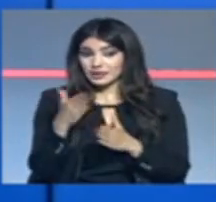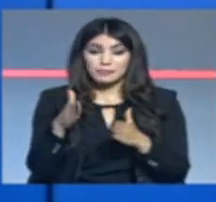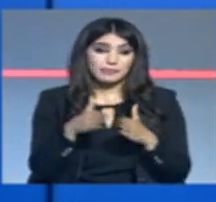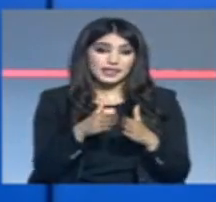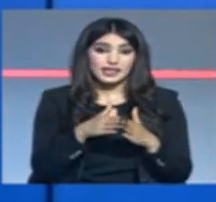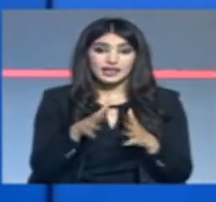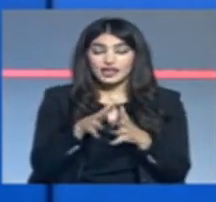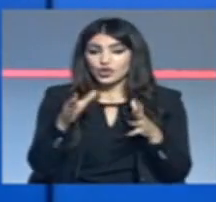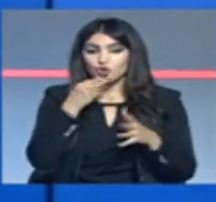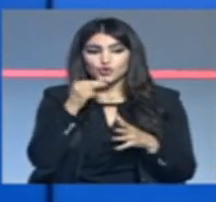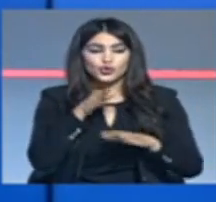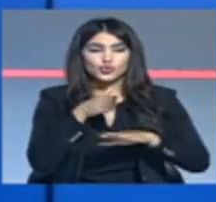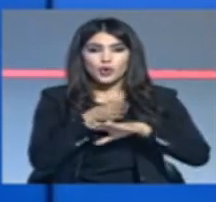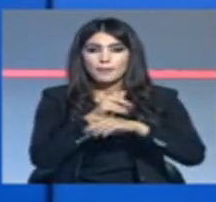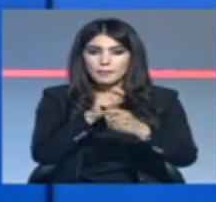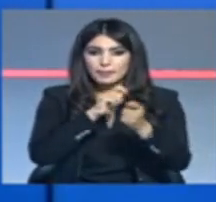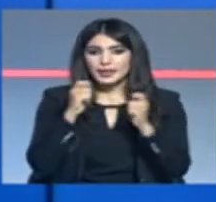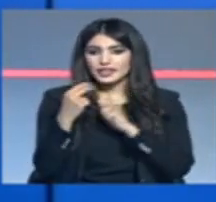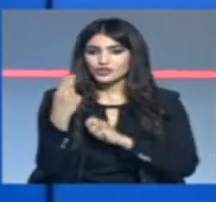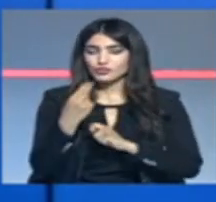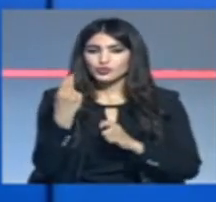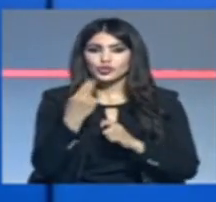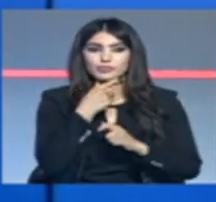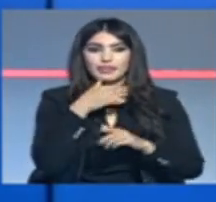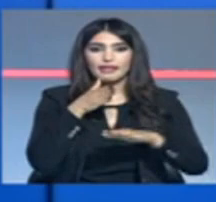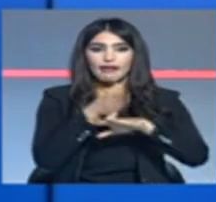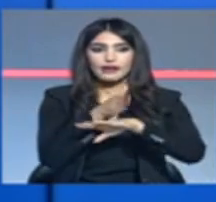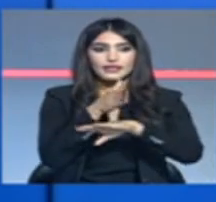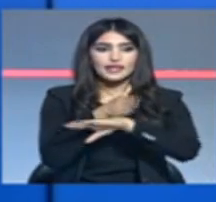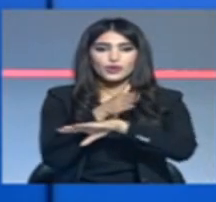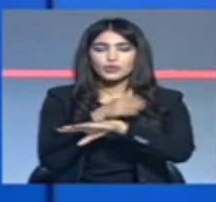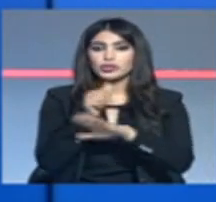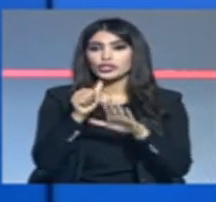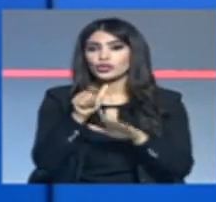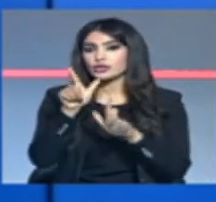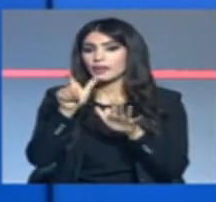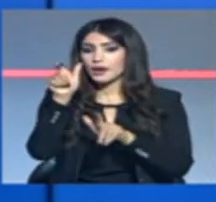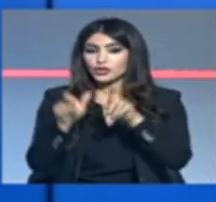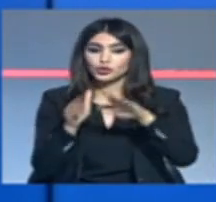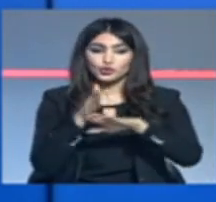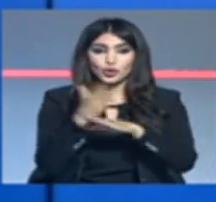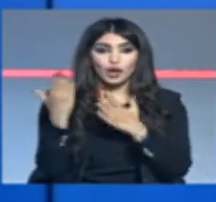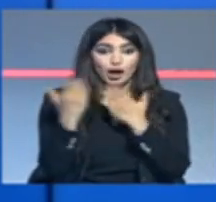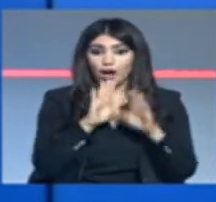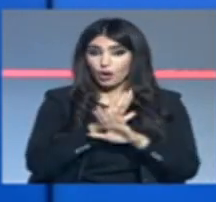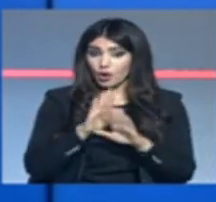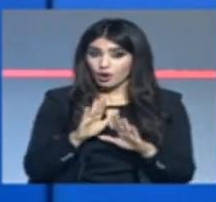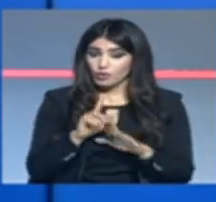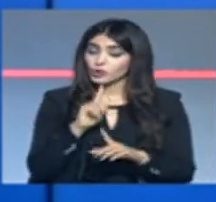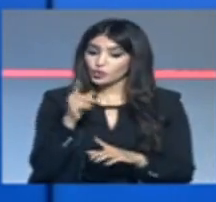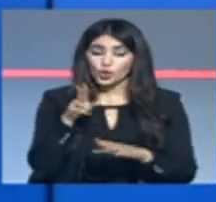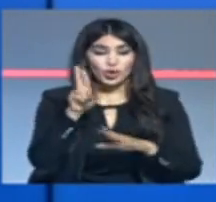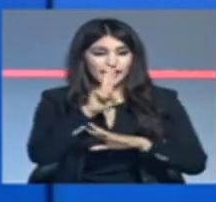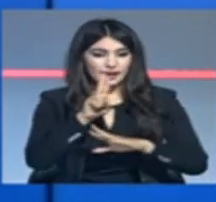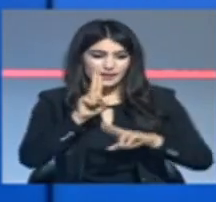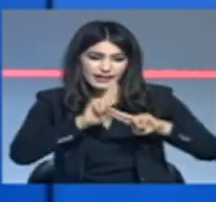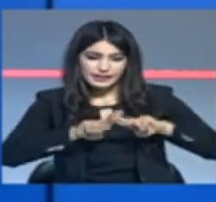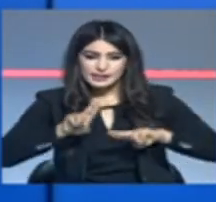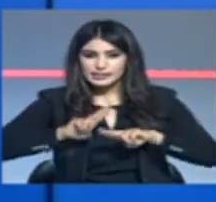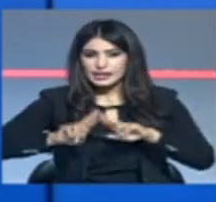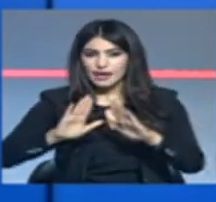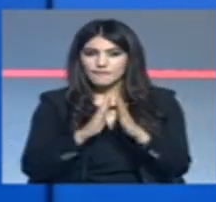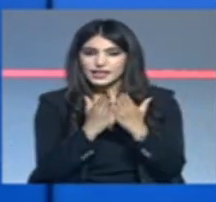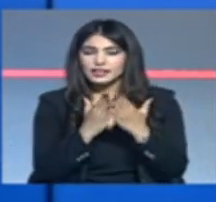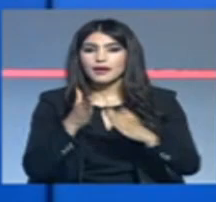يلزمنا ننظروا فيهم، ما نجموش نعملوا شعب بسته وسبعه طلبه. معناتها هذه مراجعه كبيره قاعدين نعملوا فيها،